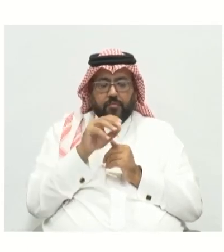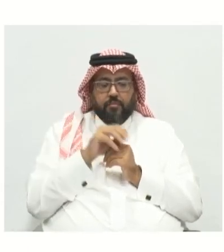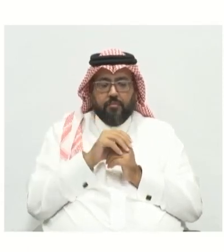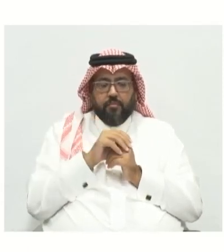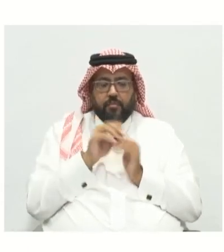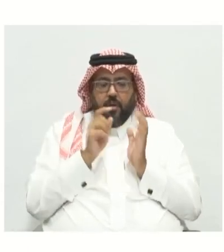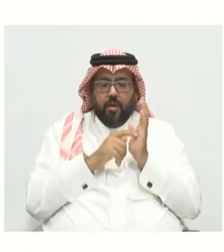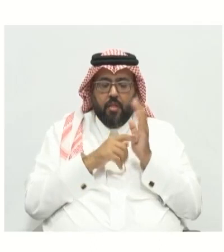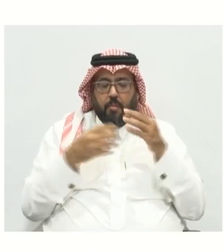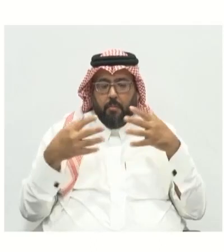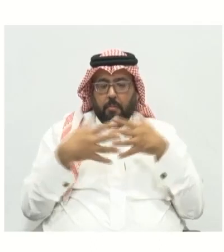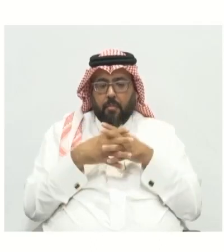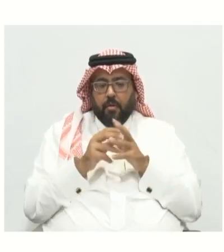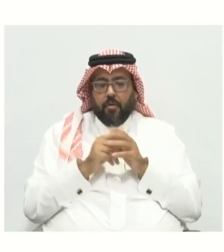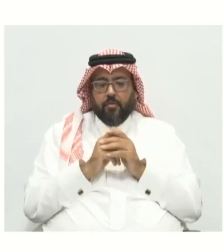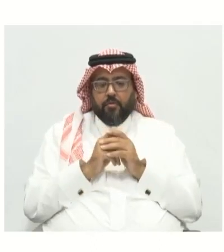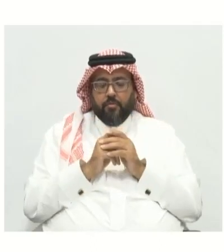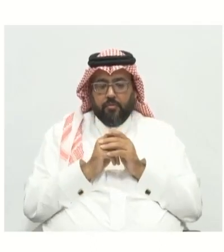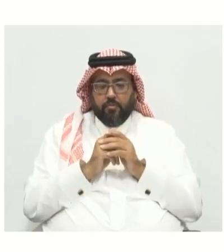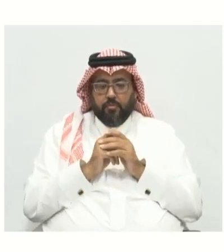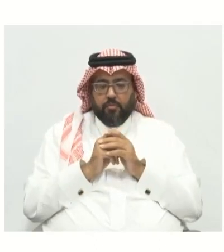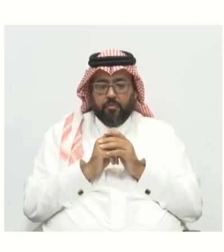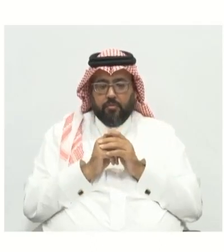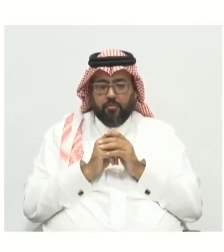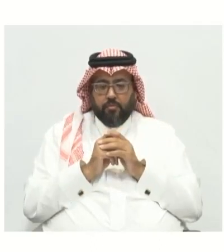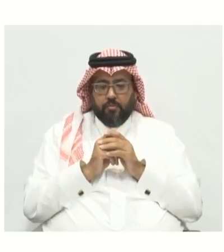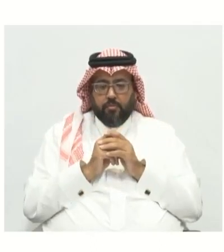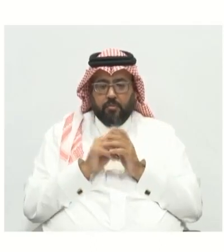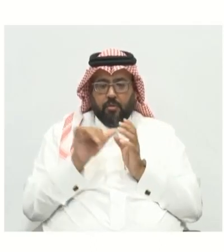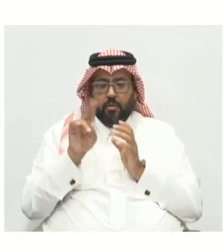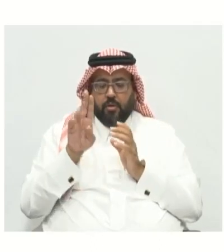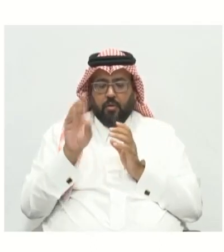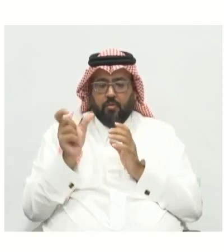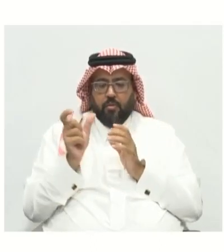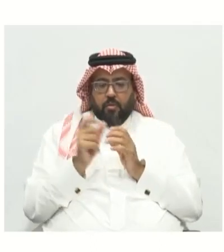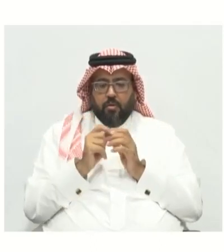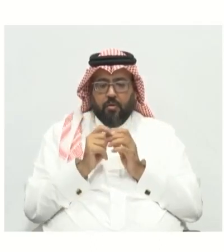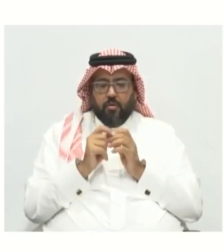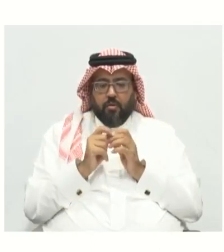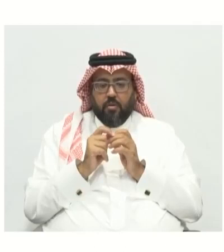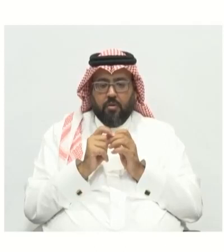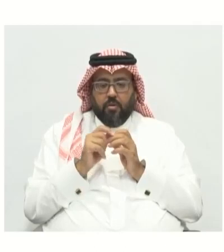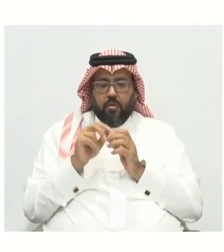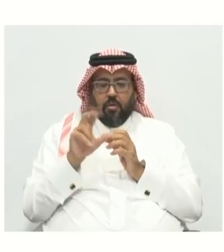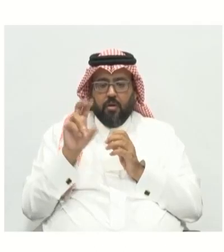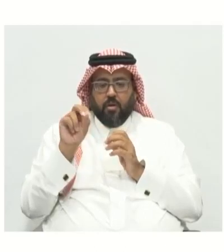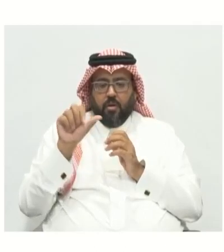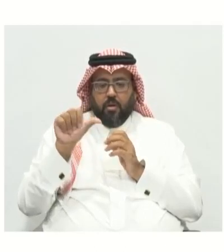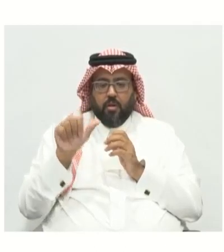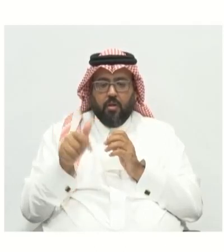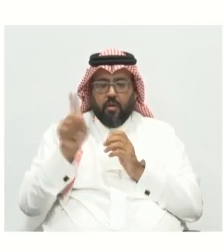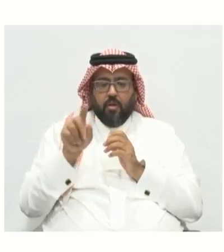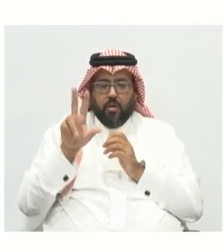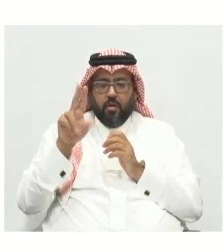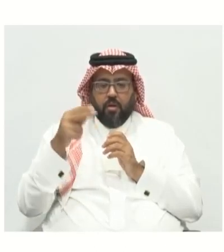ذات العلاقه والقضاء في المملكه السعوديه يتكون من ماذا يتكون من القضاء العام كذلك